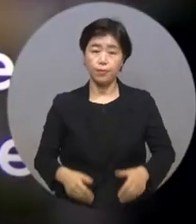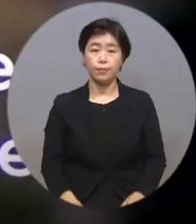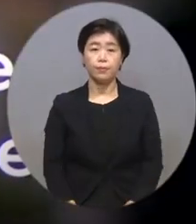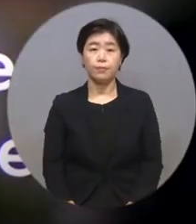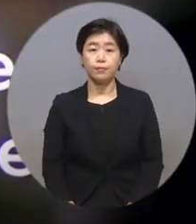용입니다